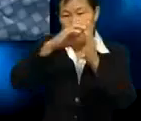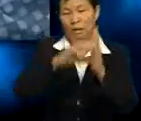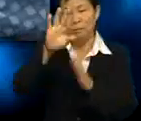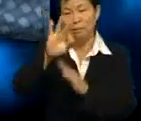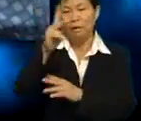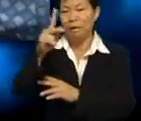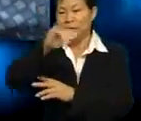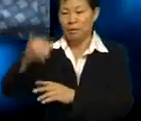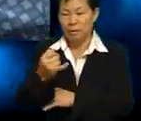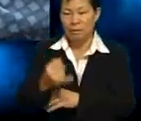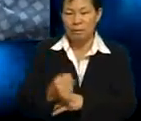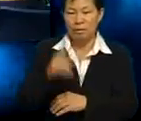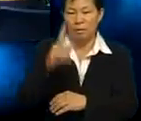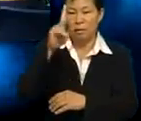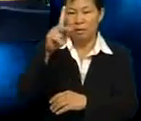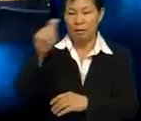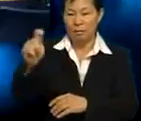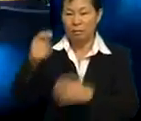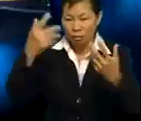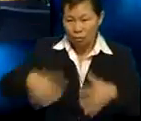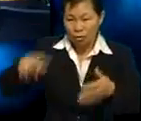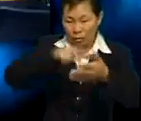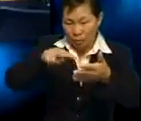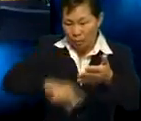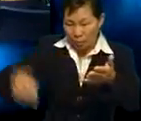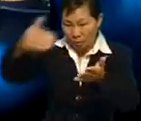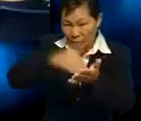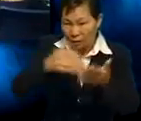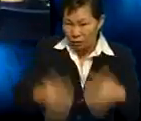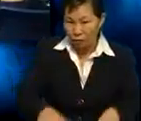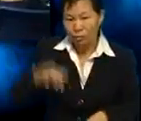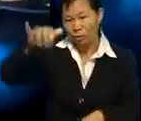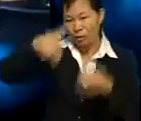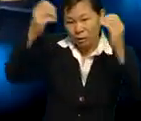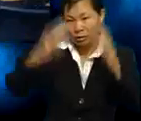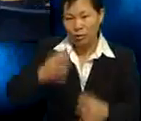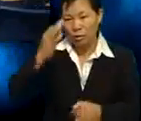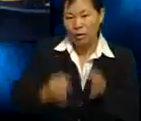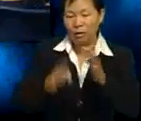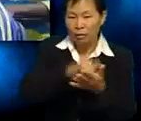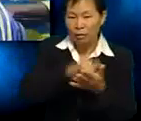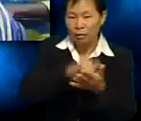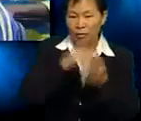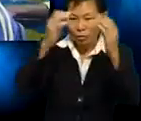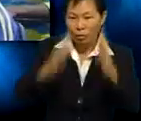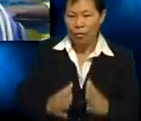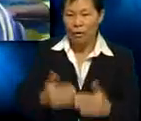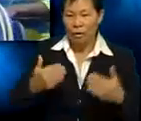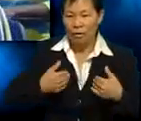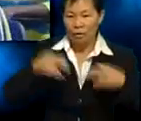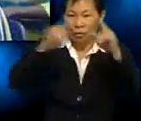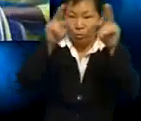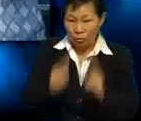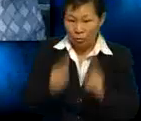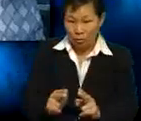ya? Ya, cikgu. Sudah buat ulang kaji? Ya, cikgu. Kalau begitu, cikgu akan mengadakan